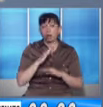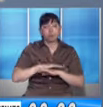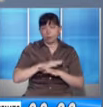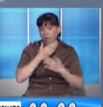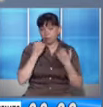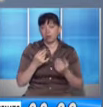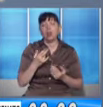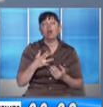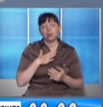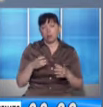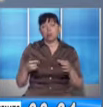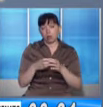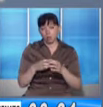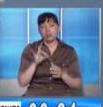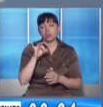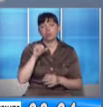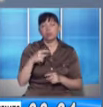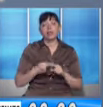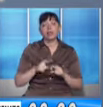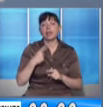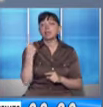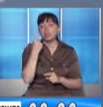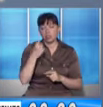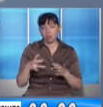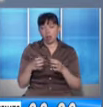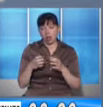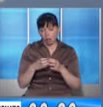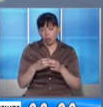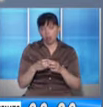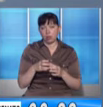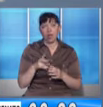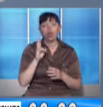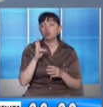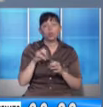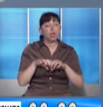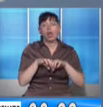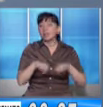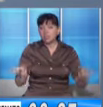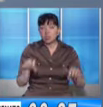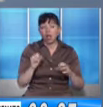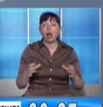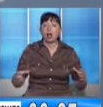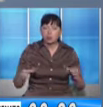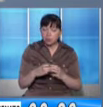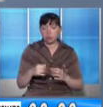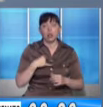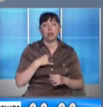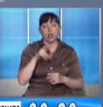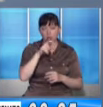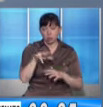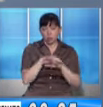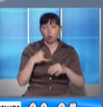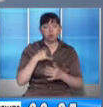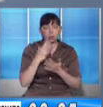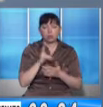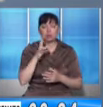Da, într-adevăr, echipa blocului Renato Osati este unica echipă care nu dezbină, dar unește societatea. Noi avem susținători și